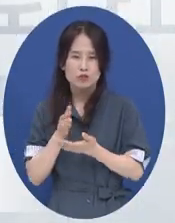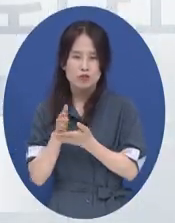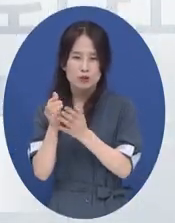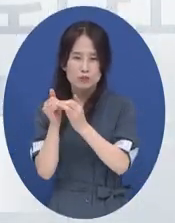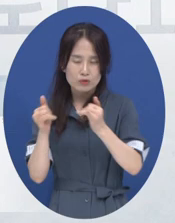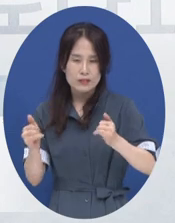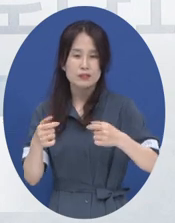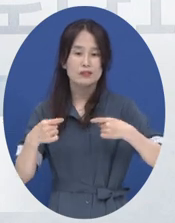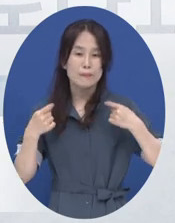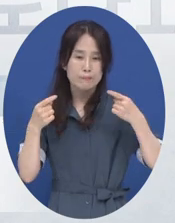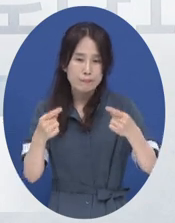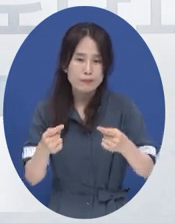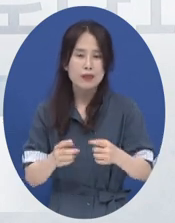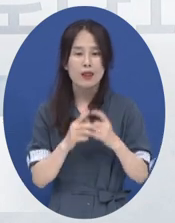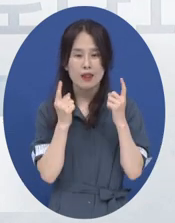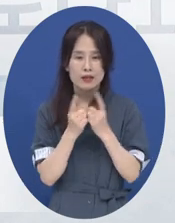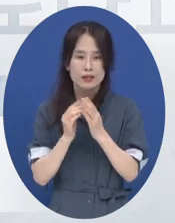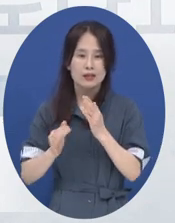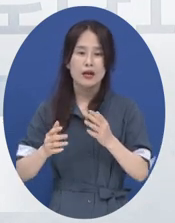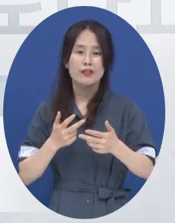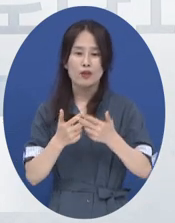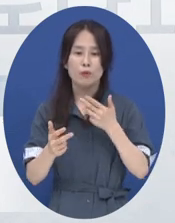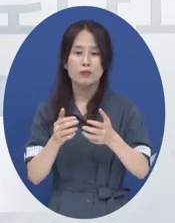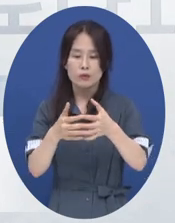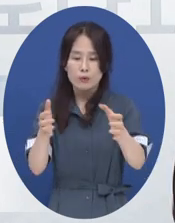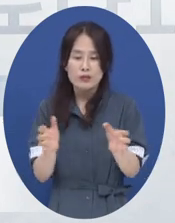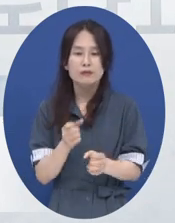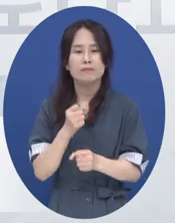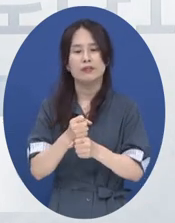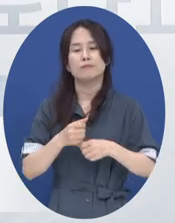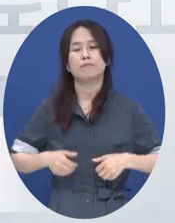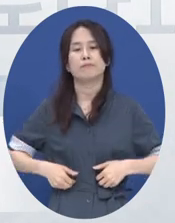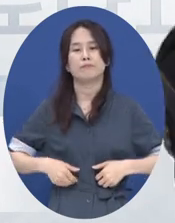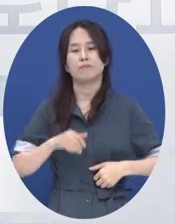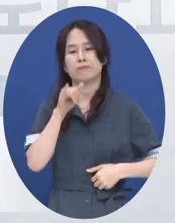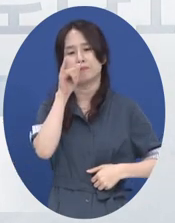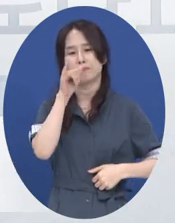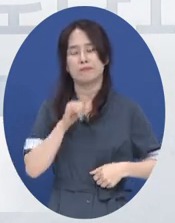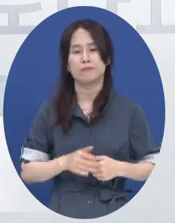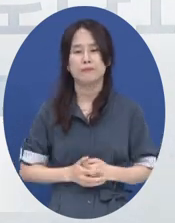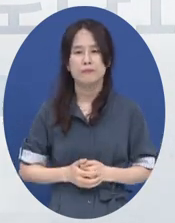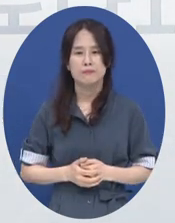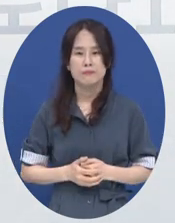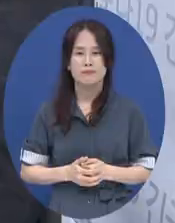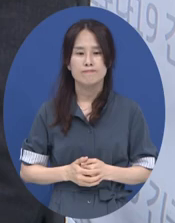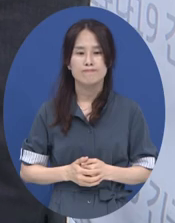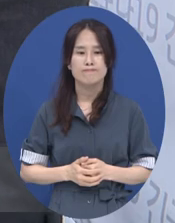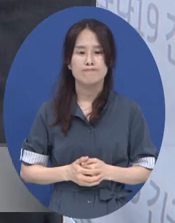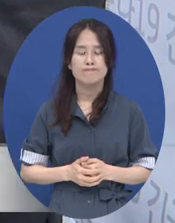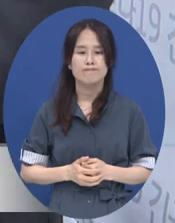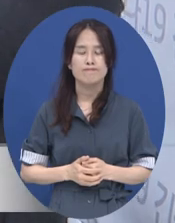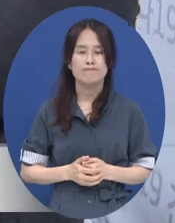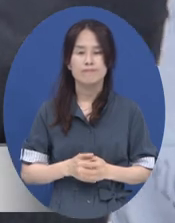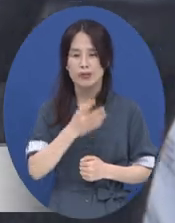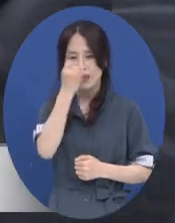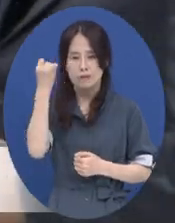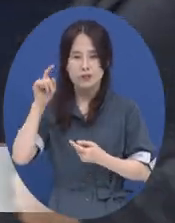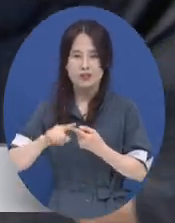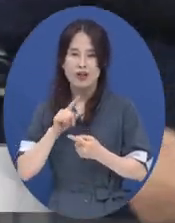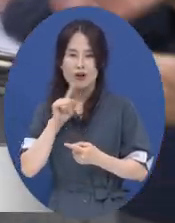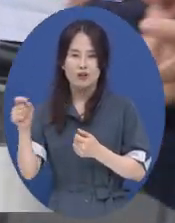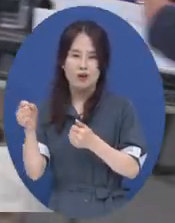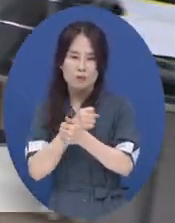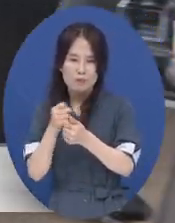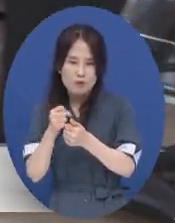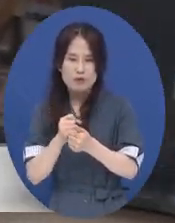있는 전문가 등이 참여해서 민관협의회를 구성할 필요가 있습니다. 이 밖에도 할머니들에